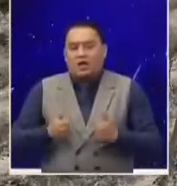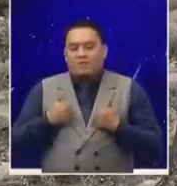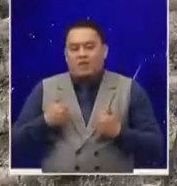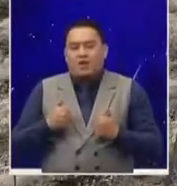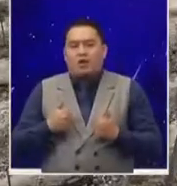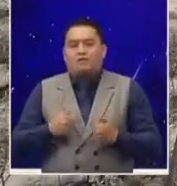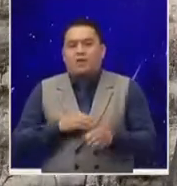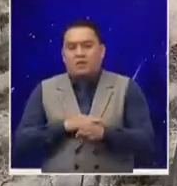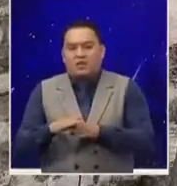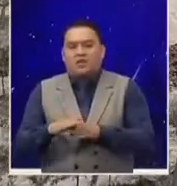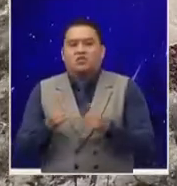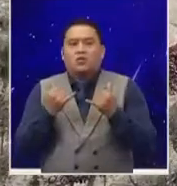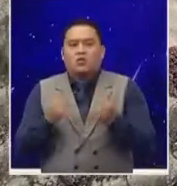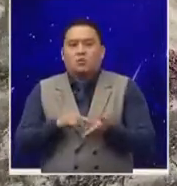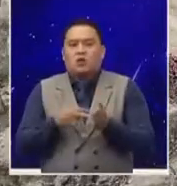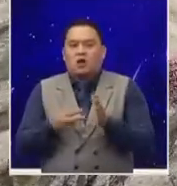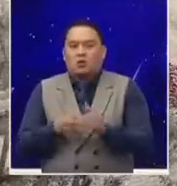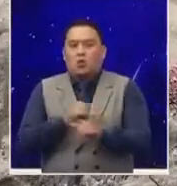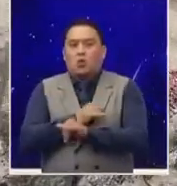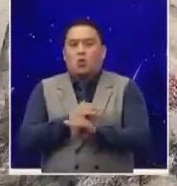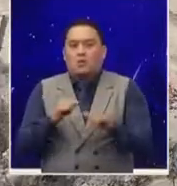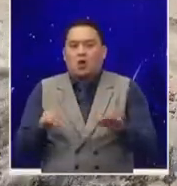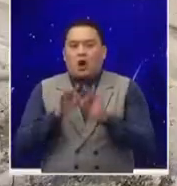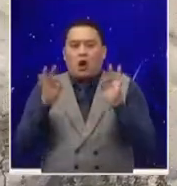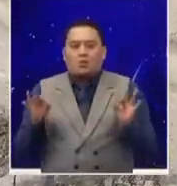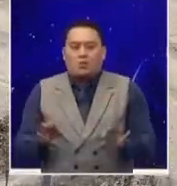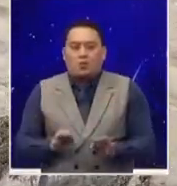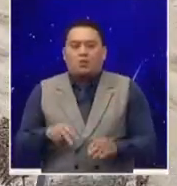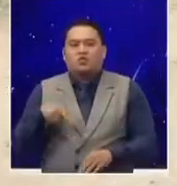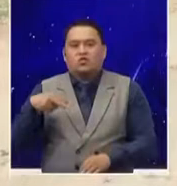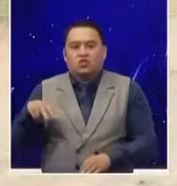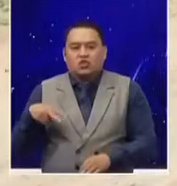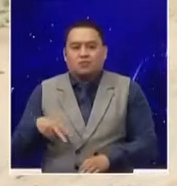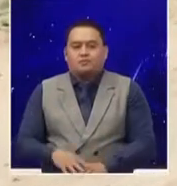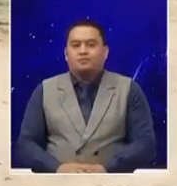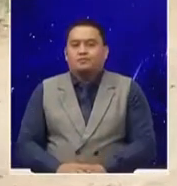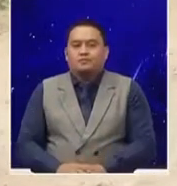предпринимателя оправдались. Теперь он планирует увеличить объем черешни.